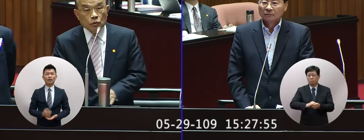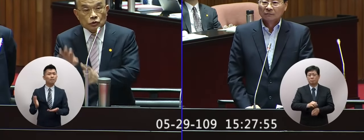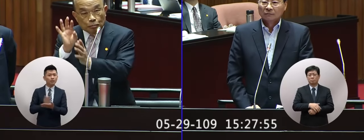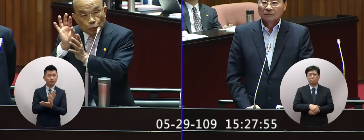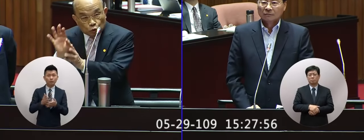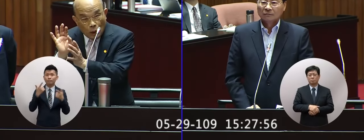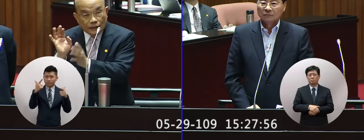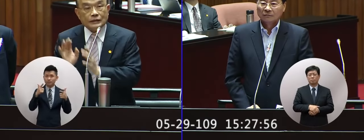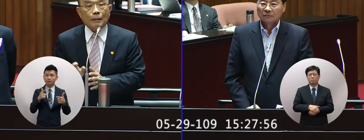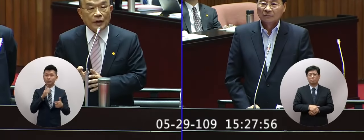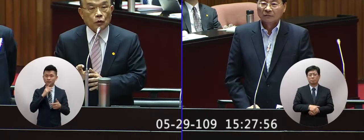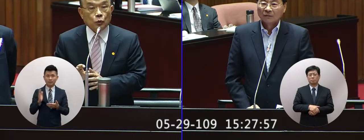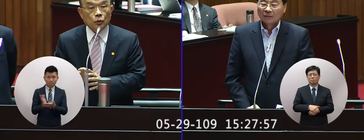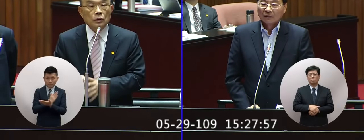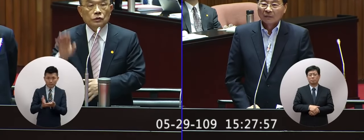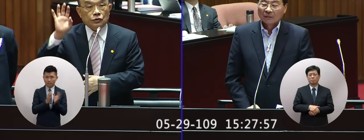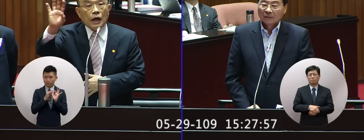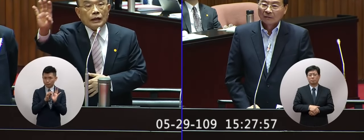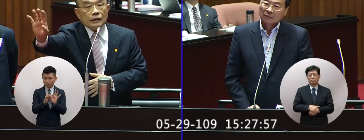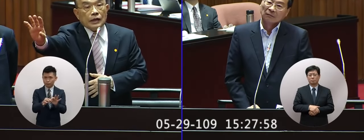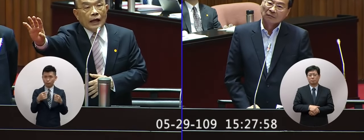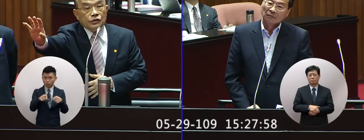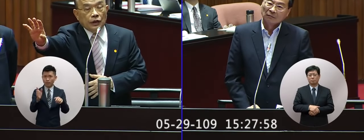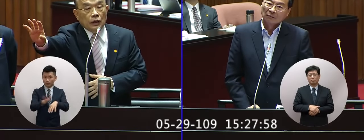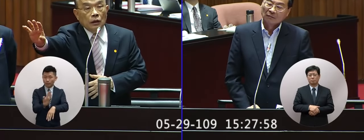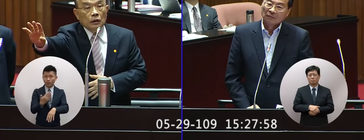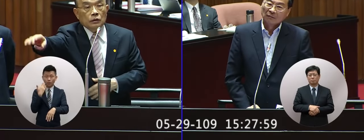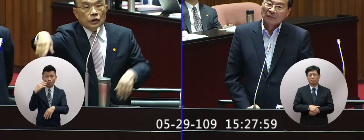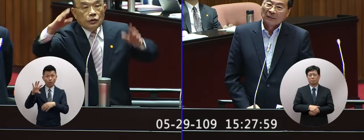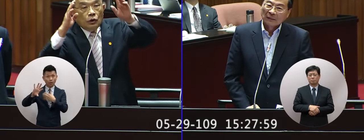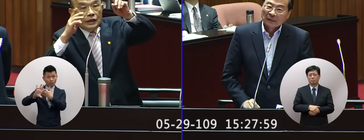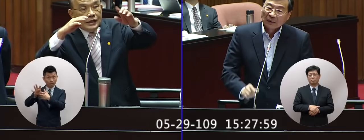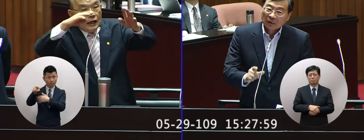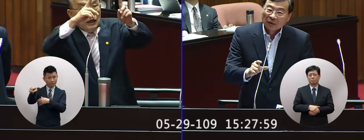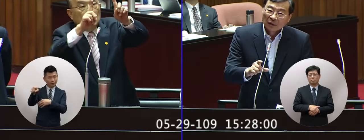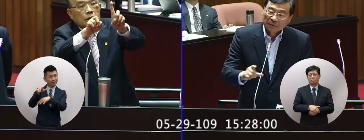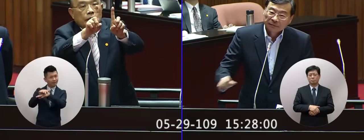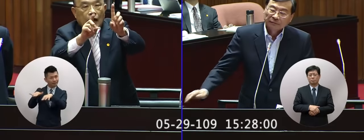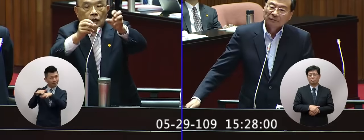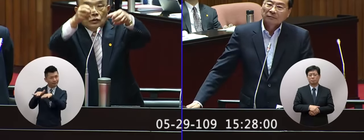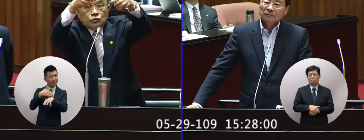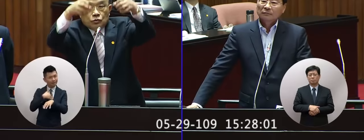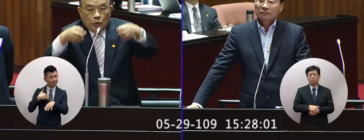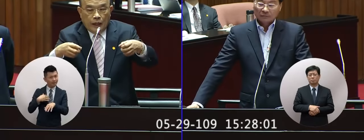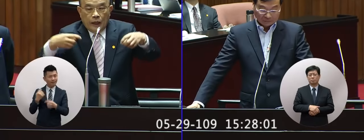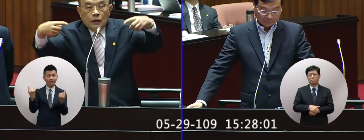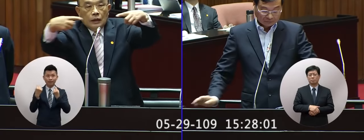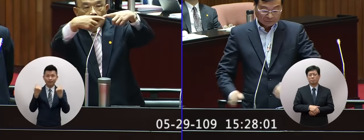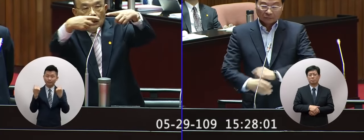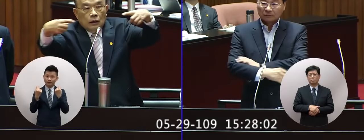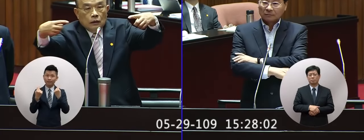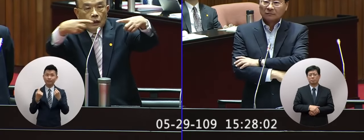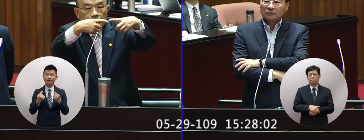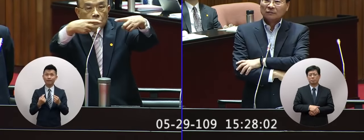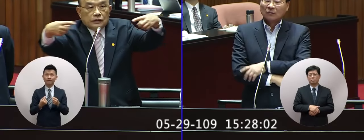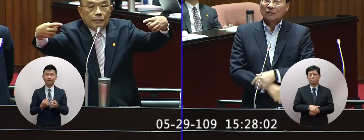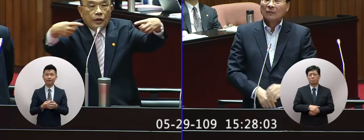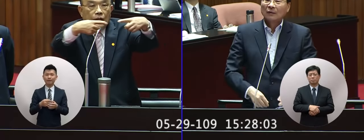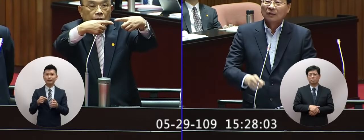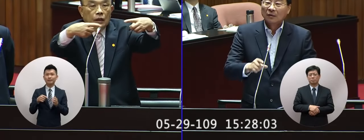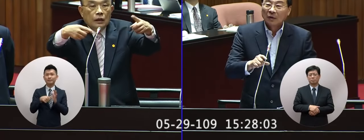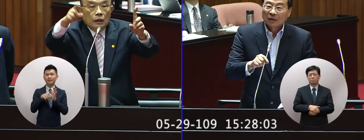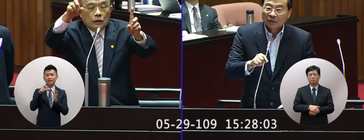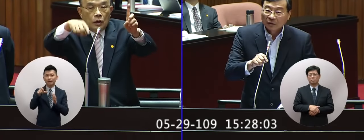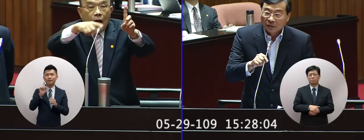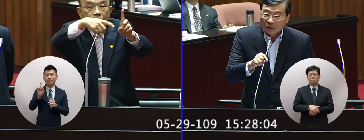是评估，是不断的在评估。只要它是安全的，就有点像那个两个水那个叫做